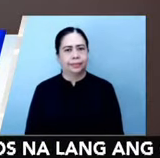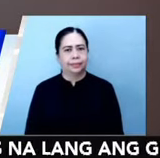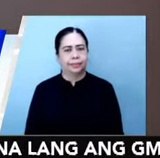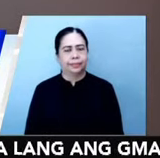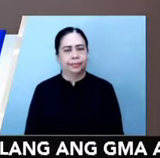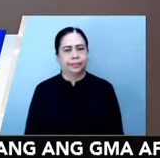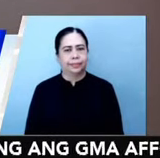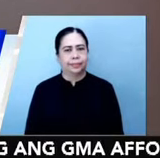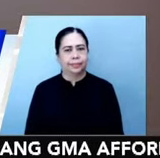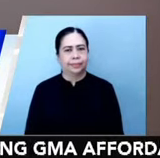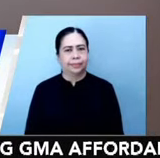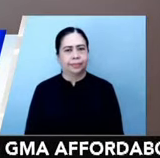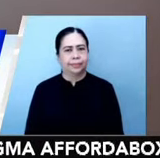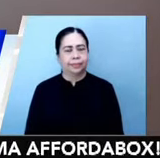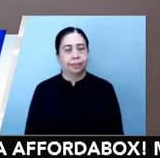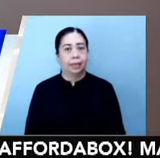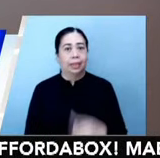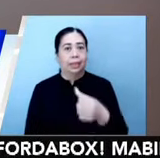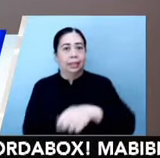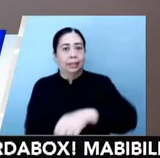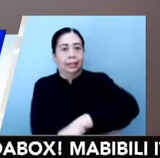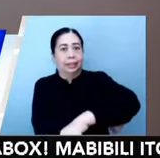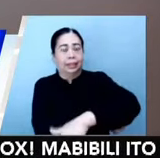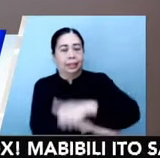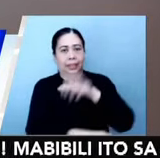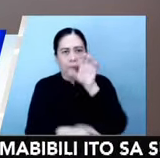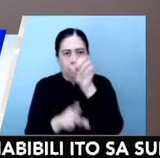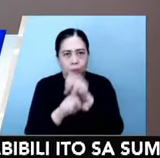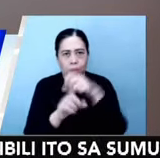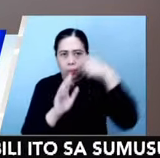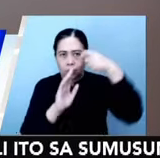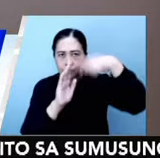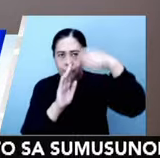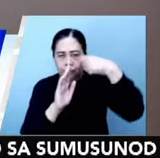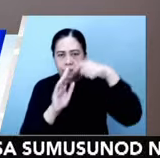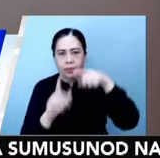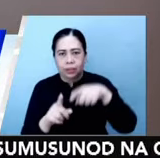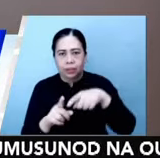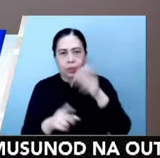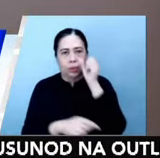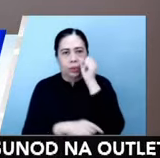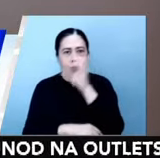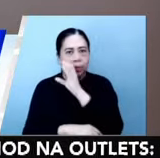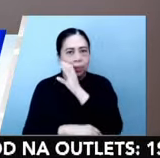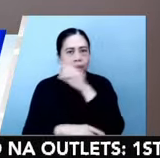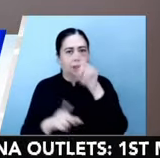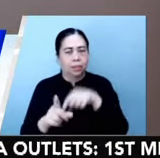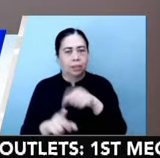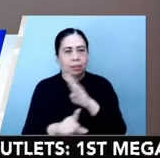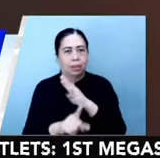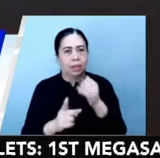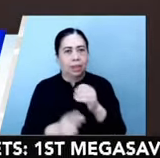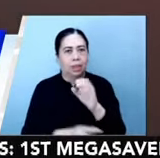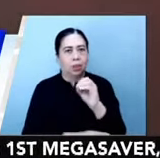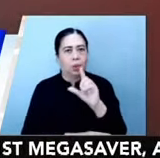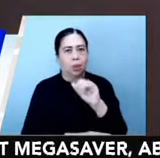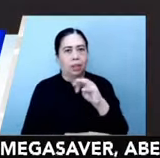Pasado alas 10 kagabi nang makuhanan ng video ng mga residente ang senior citizen na ito sa Barangay Olympia, Makati City.